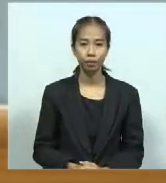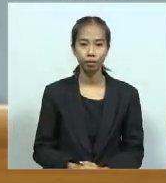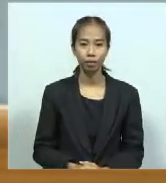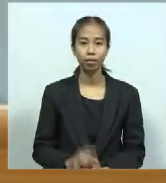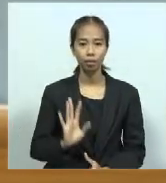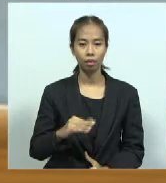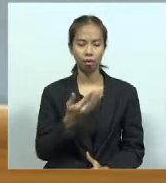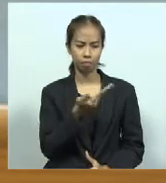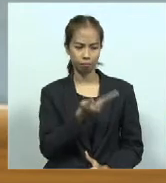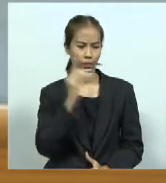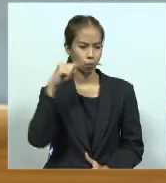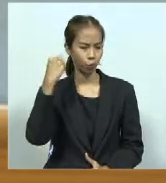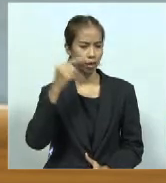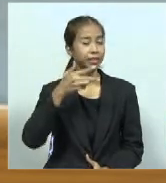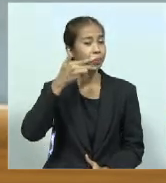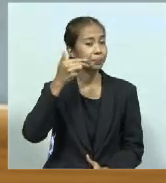คุณน้ำตาลก็